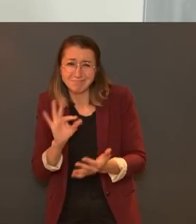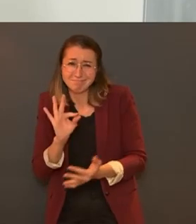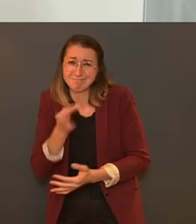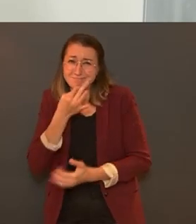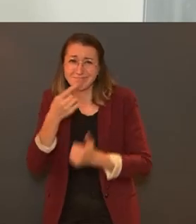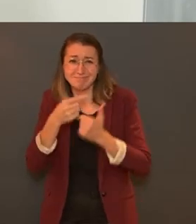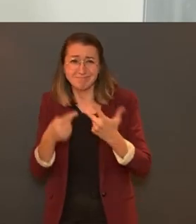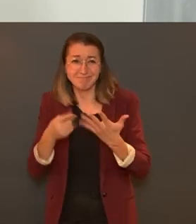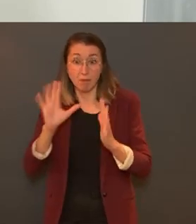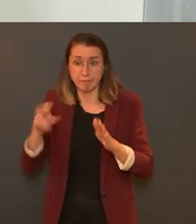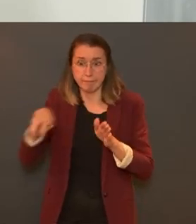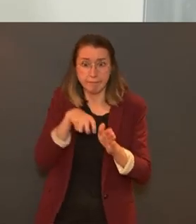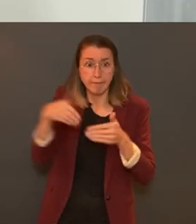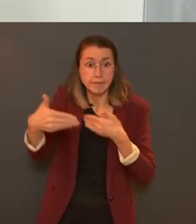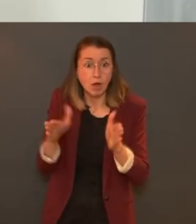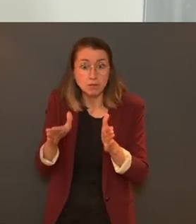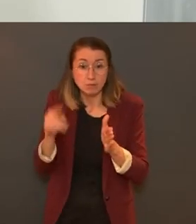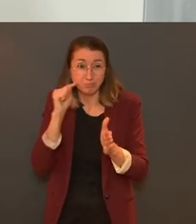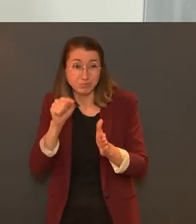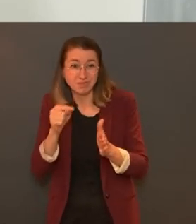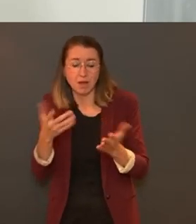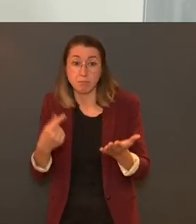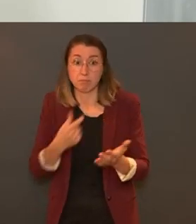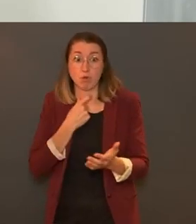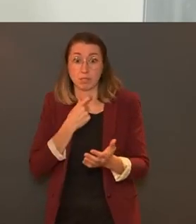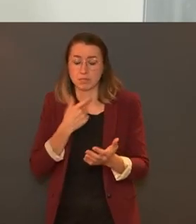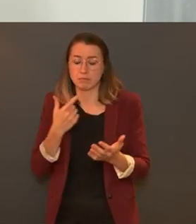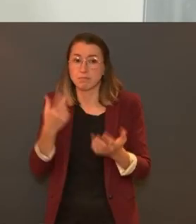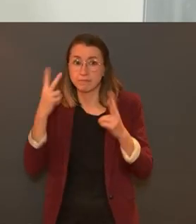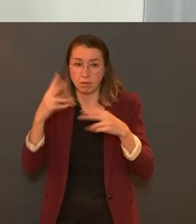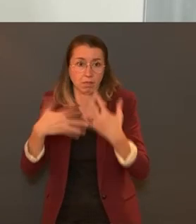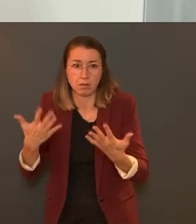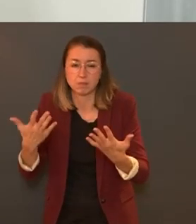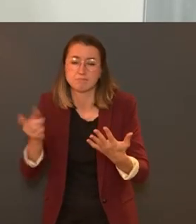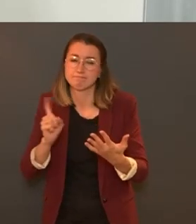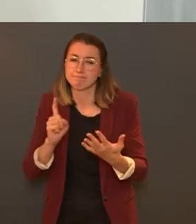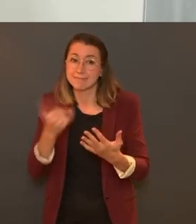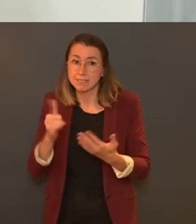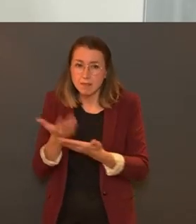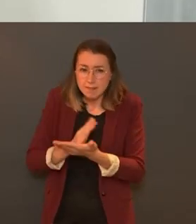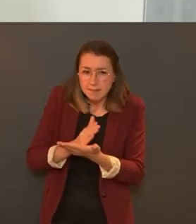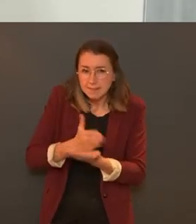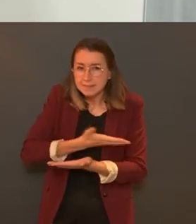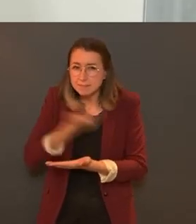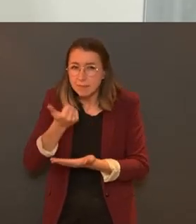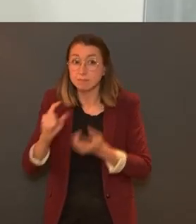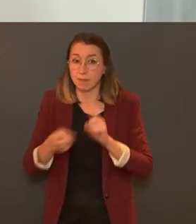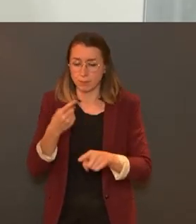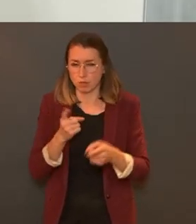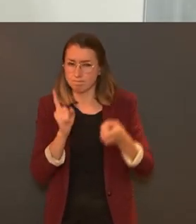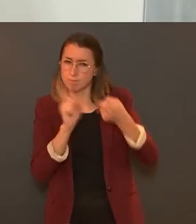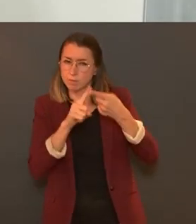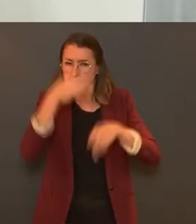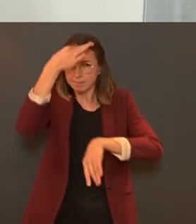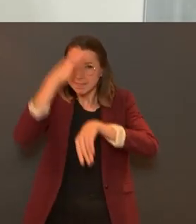que quand vous avez des doutes, votre médecin généraliste est là pour vous, mais nous aussi, en tant qu'individus, on doit apprendre à